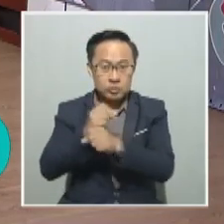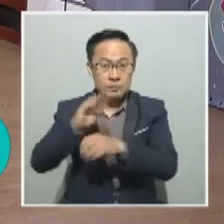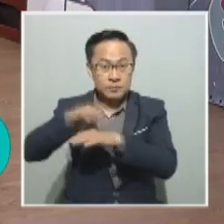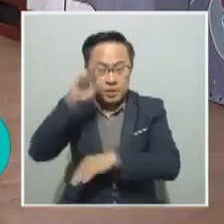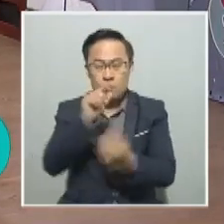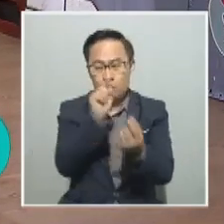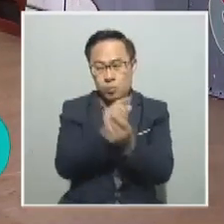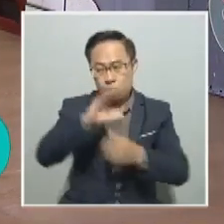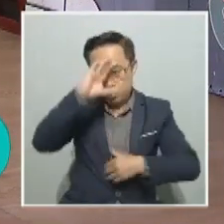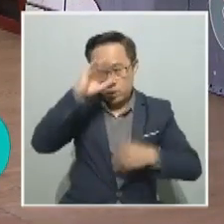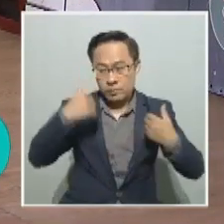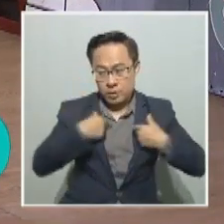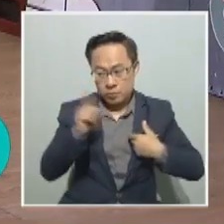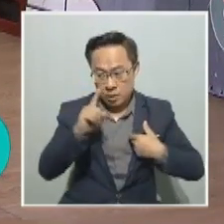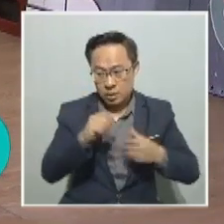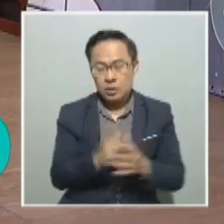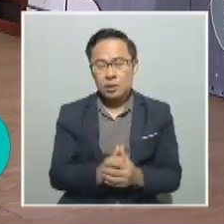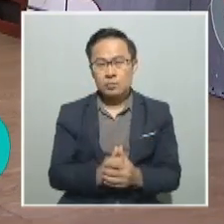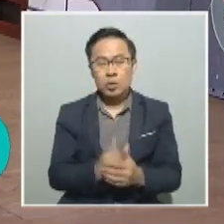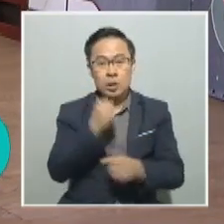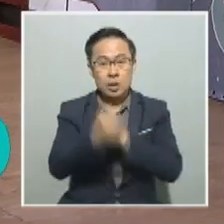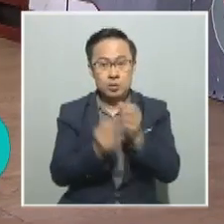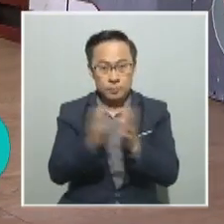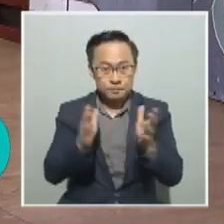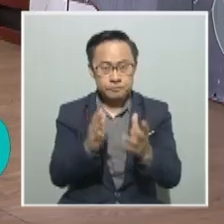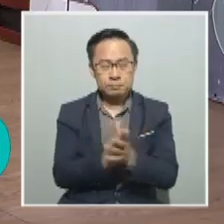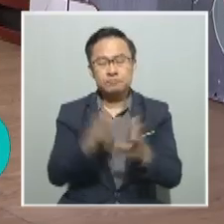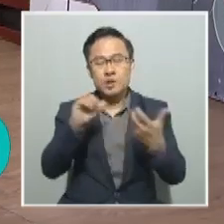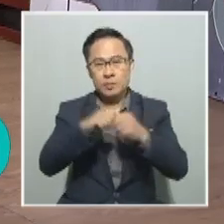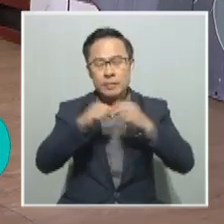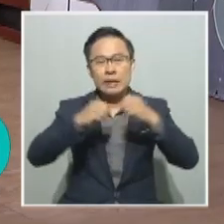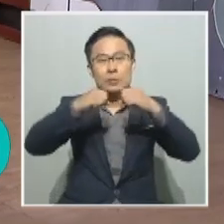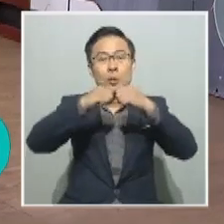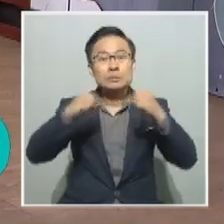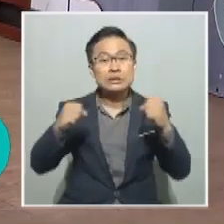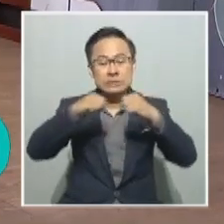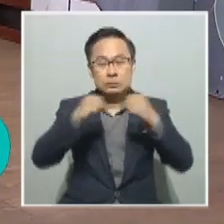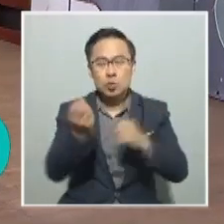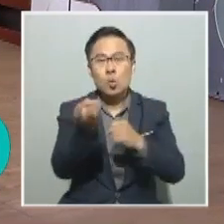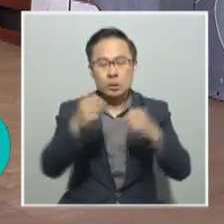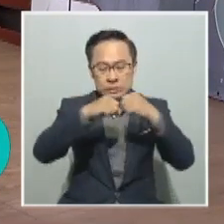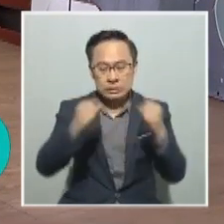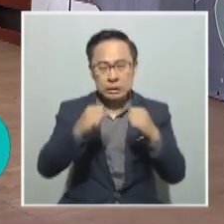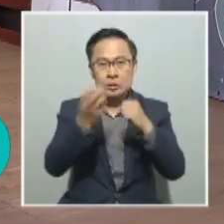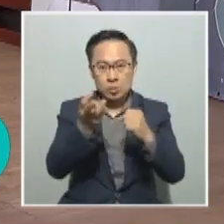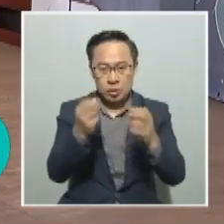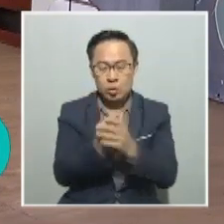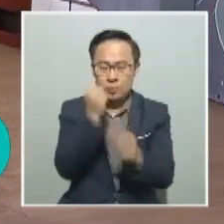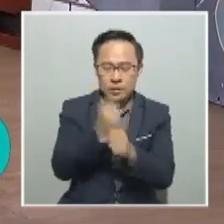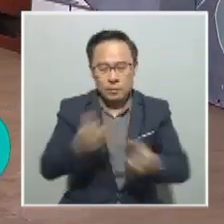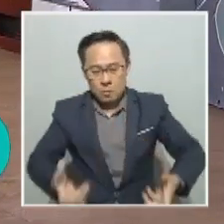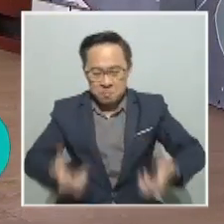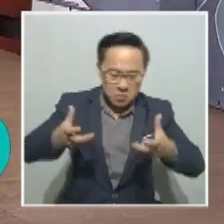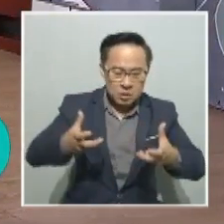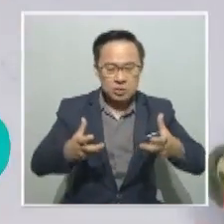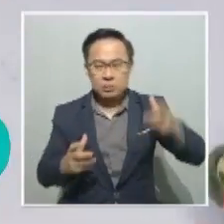แล้วเป็นเพราะว่าพออายุมากเนี่ยความยืดหยุ่นมันลดลงเมื่อความยืดหยุ่นลดลงเราไปทำอะไรบางท่าที่มัน